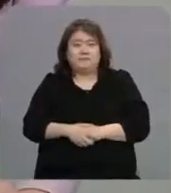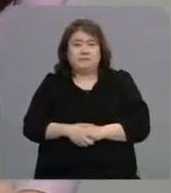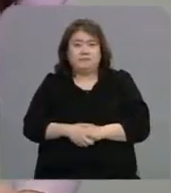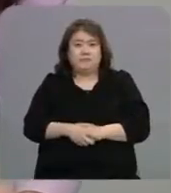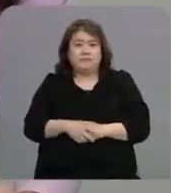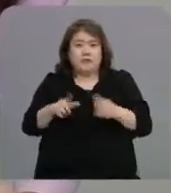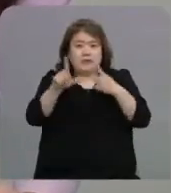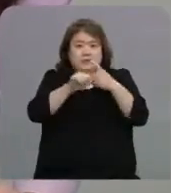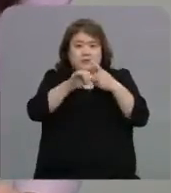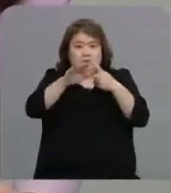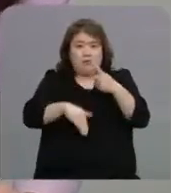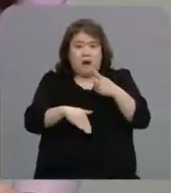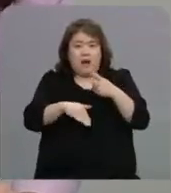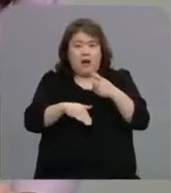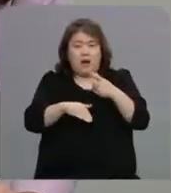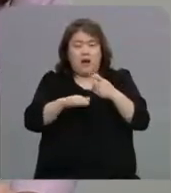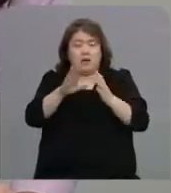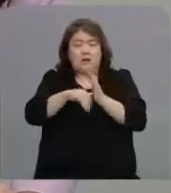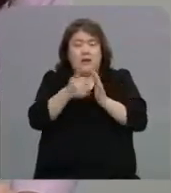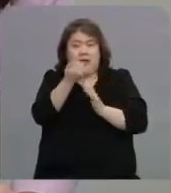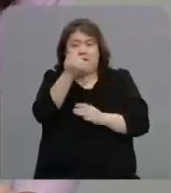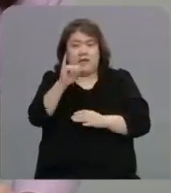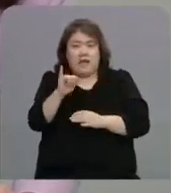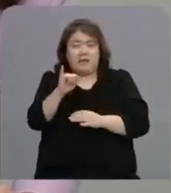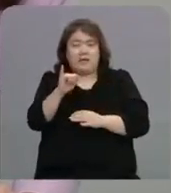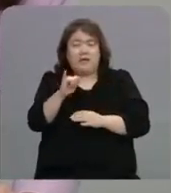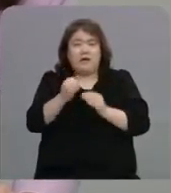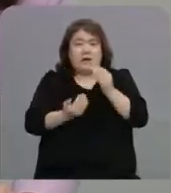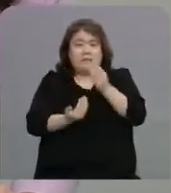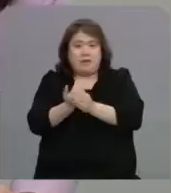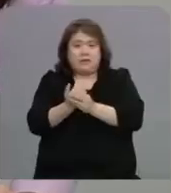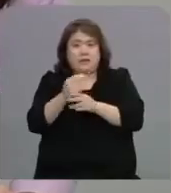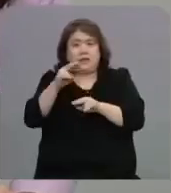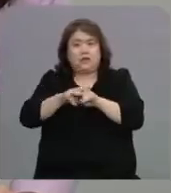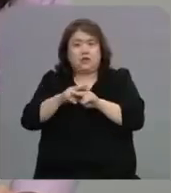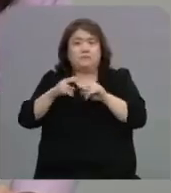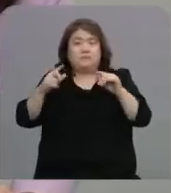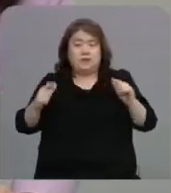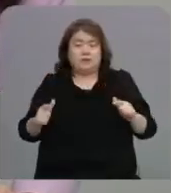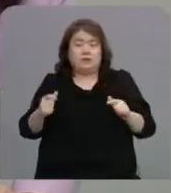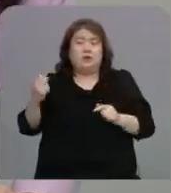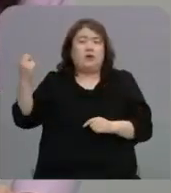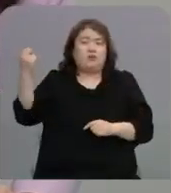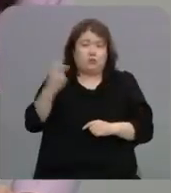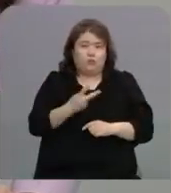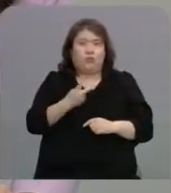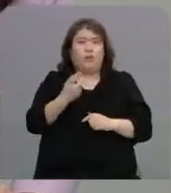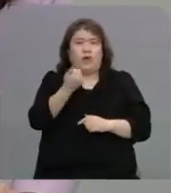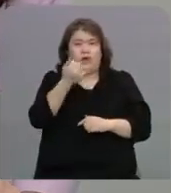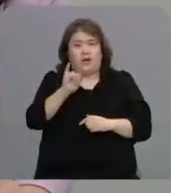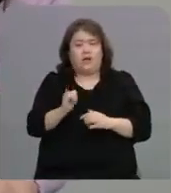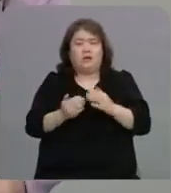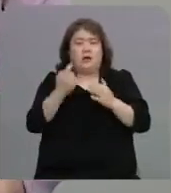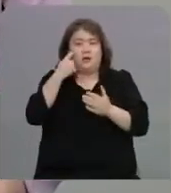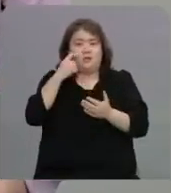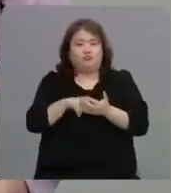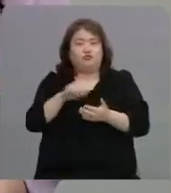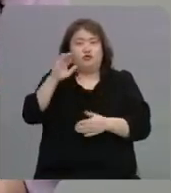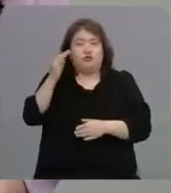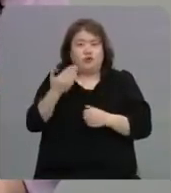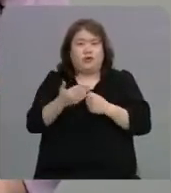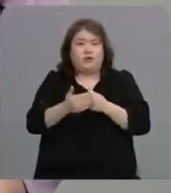지난달 말 고병원성 ai 조류인플루엔자 가 발생한 정읍 지역에서 또다시 고병원성 ai 가 검출돼